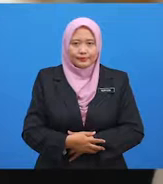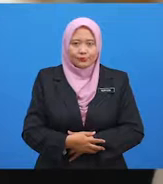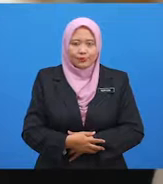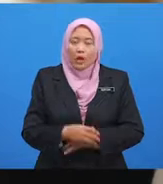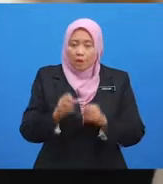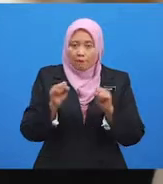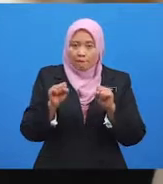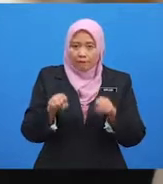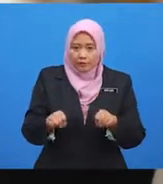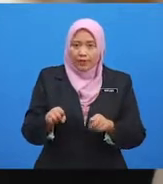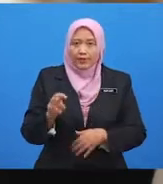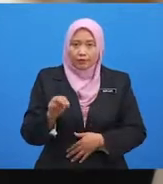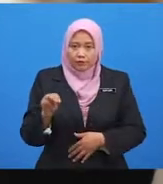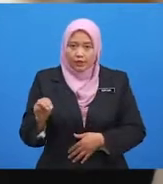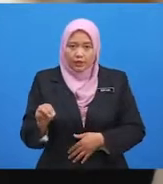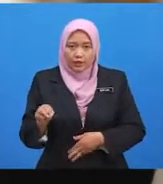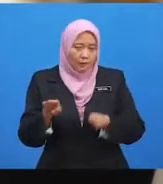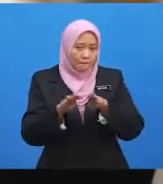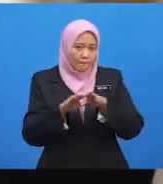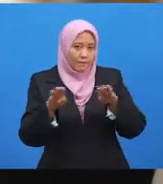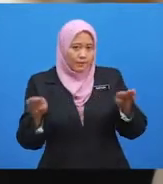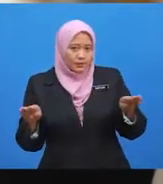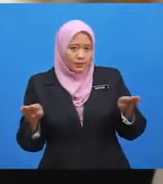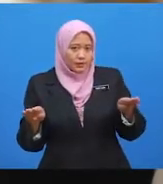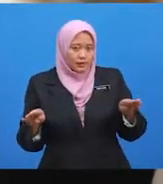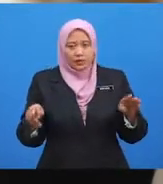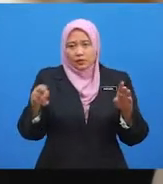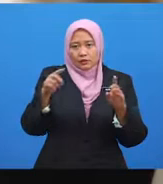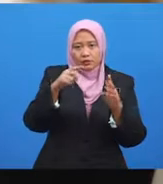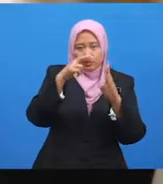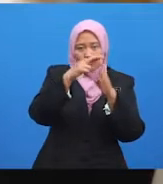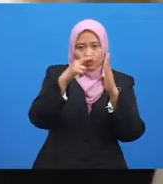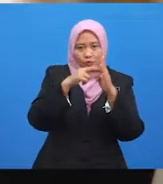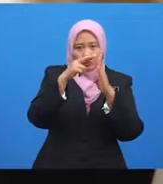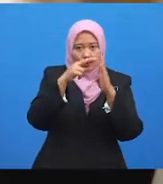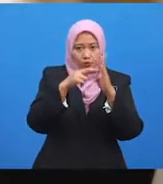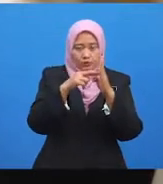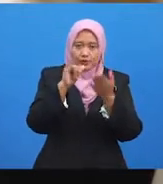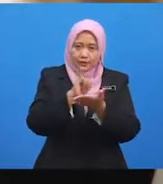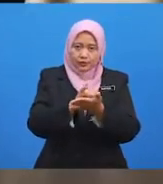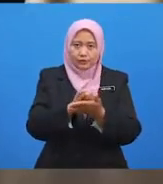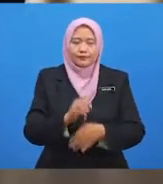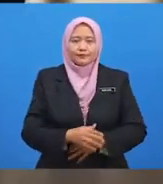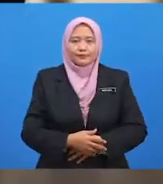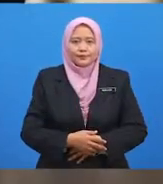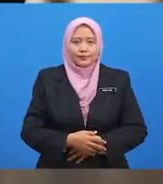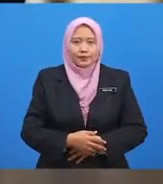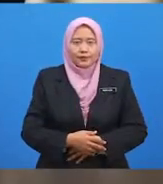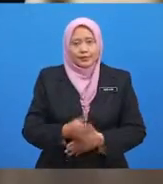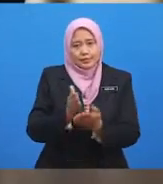Hai bolehkan murid-murid band siapkan antara satu rukun dengan rukun yang lain pasti boleh ya